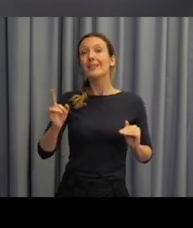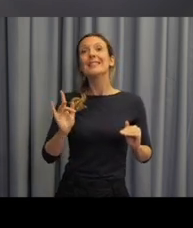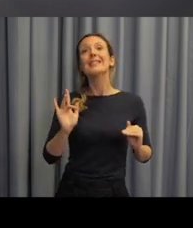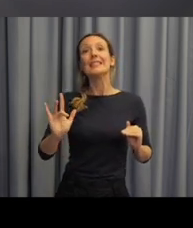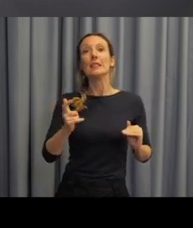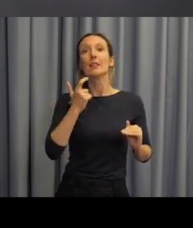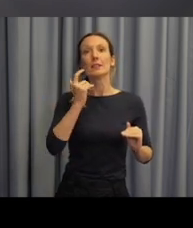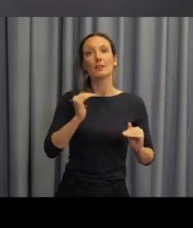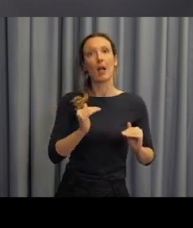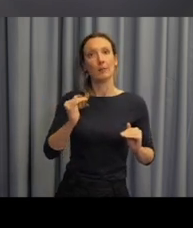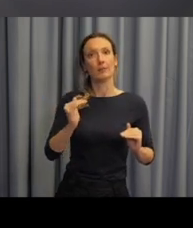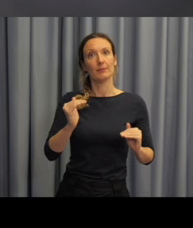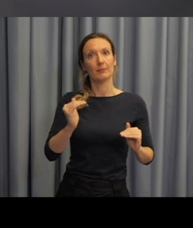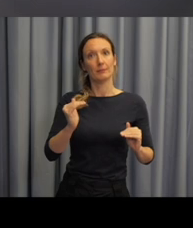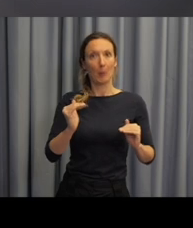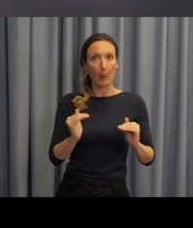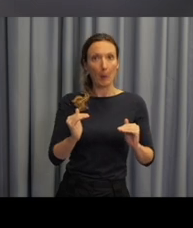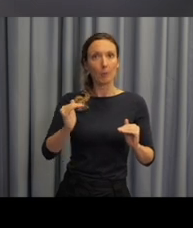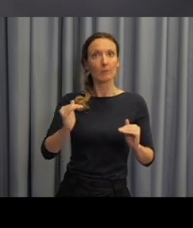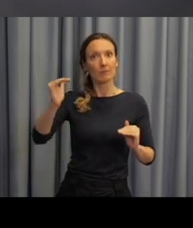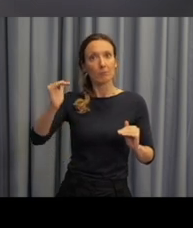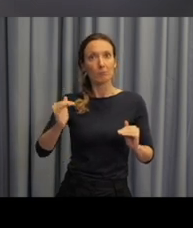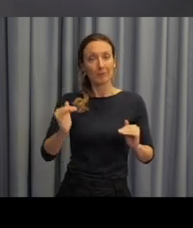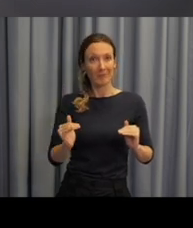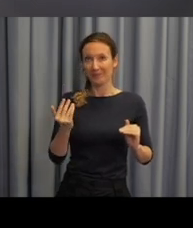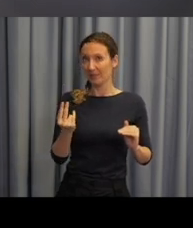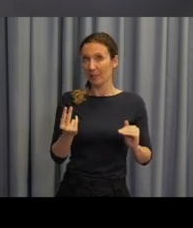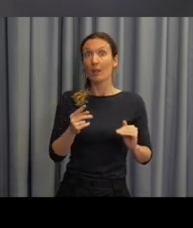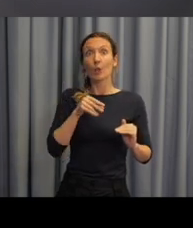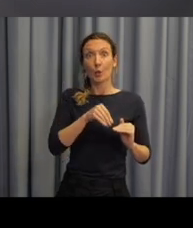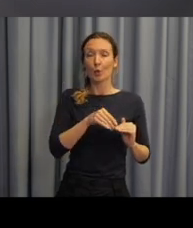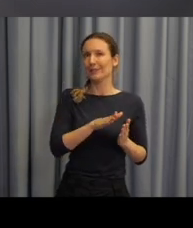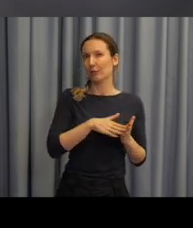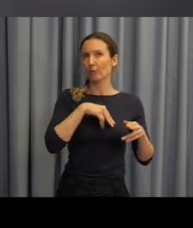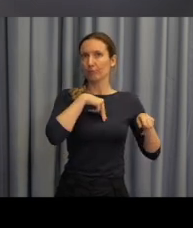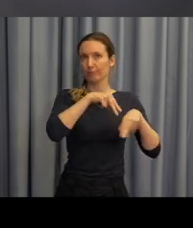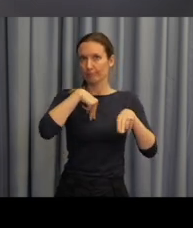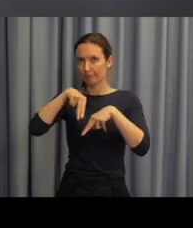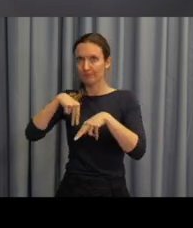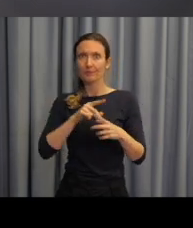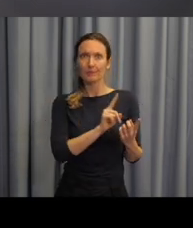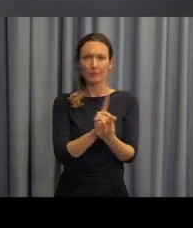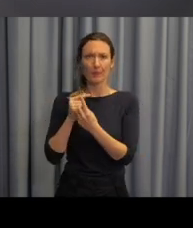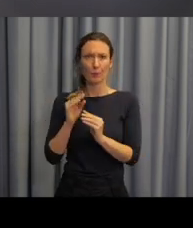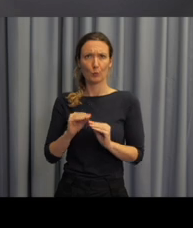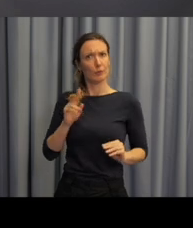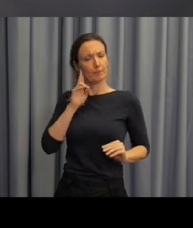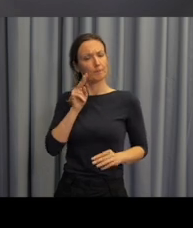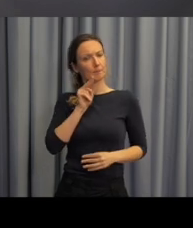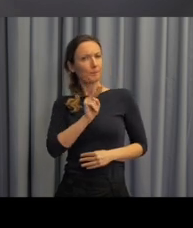jsou a kam by chtěli své žáky do června, do konce školního roku dovést.